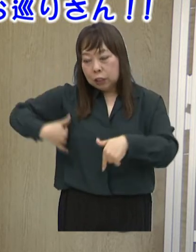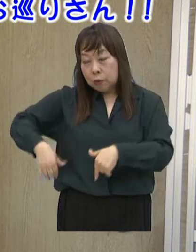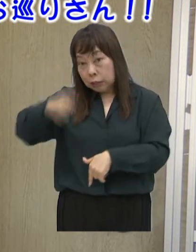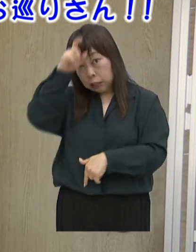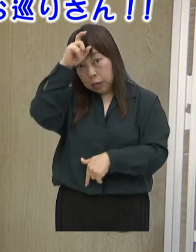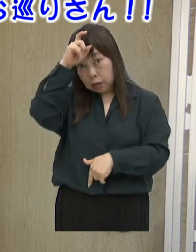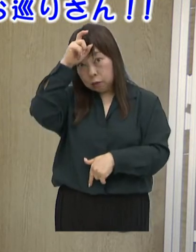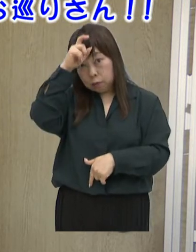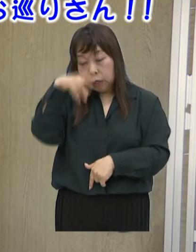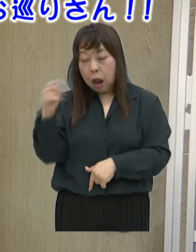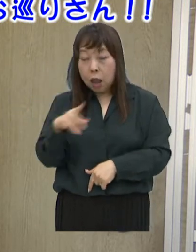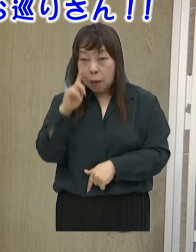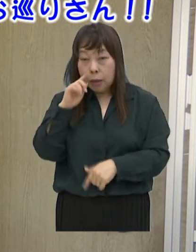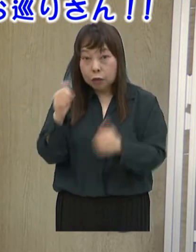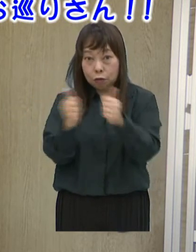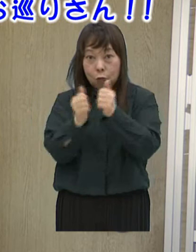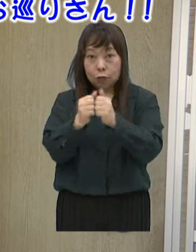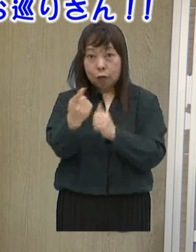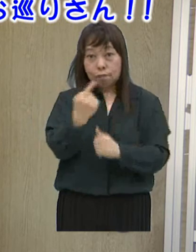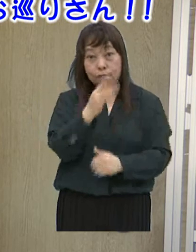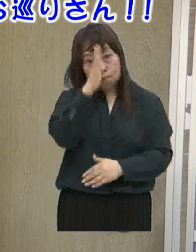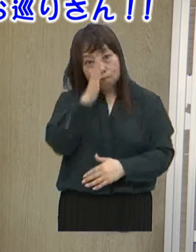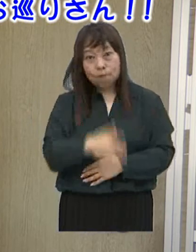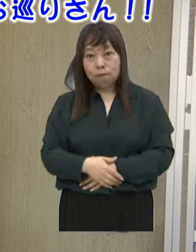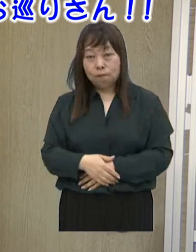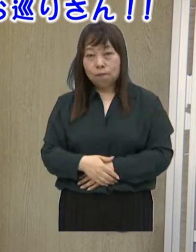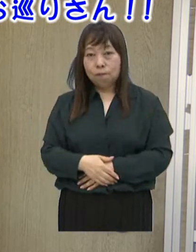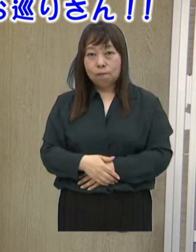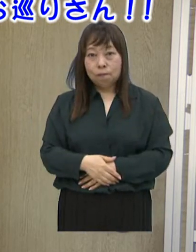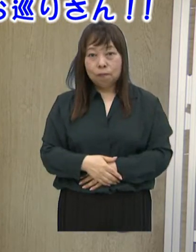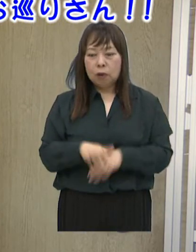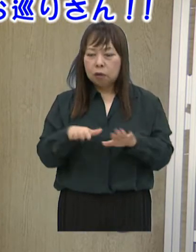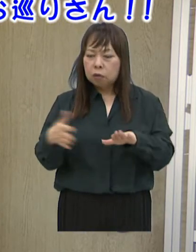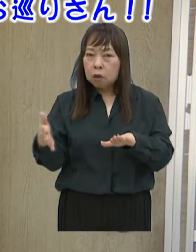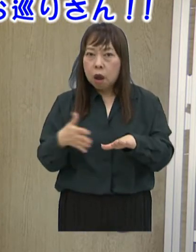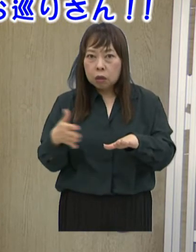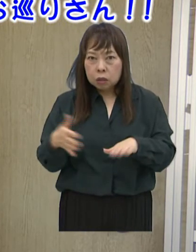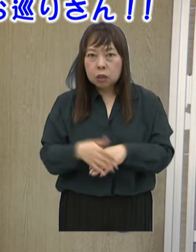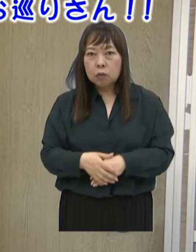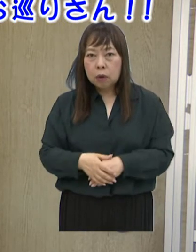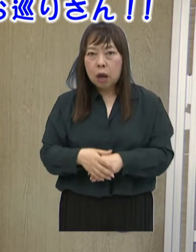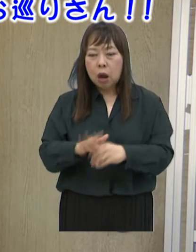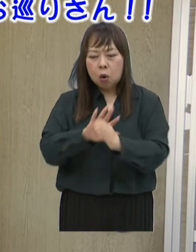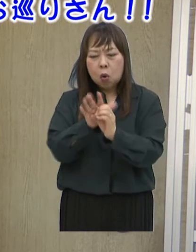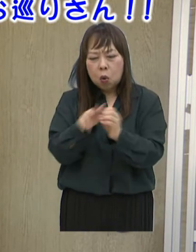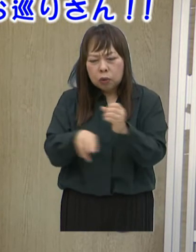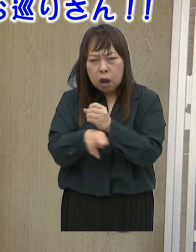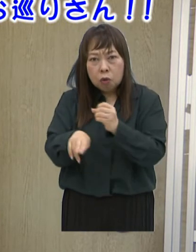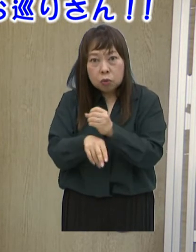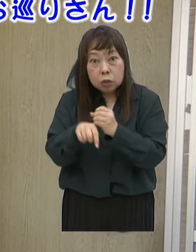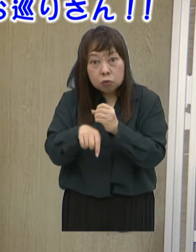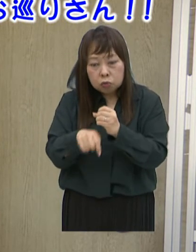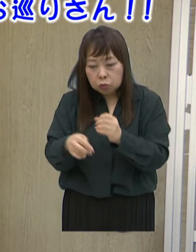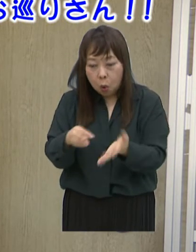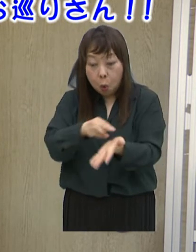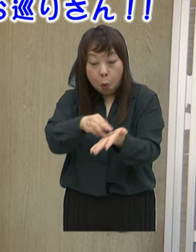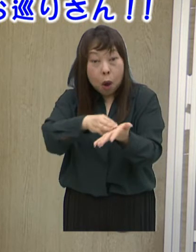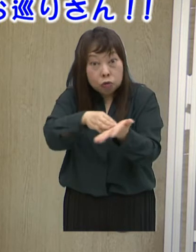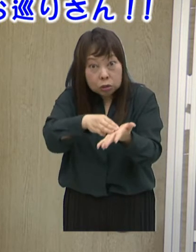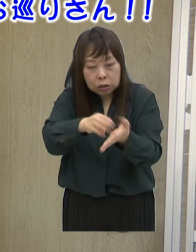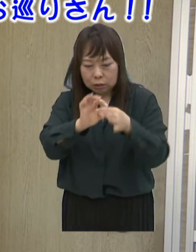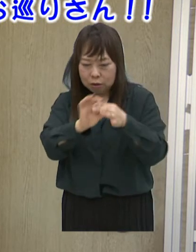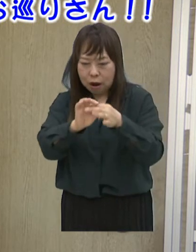で早めに相談してください。また、最近は新型コロナウイルスワクチン接種